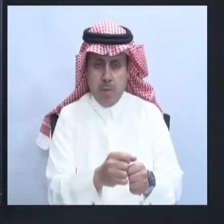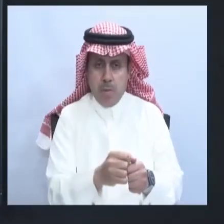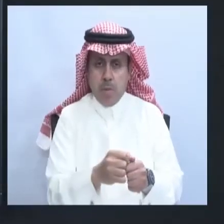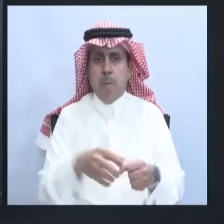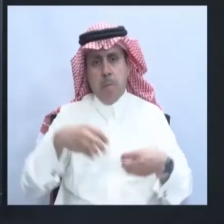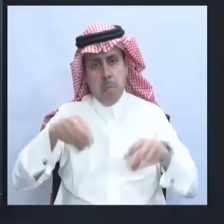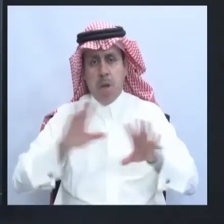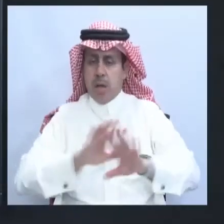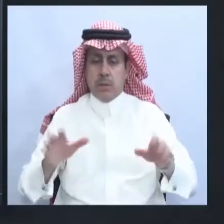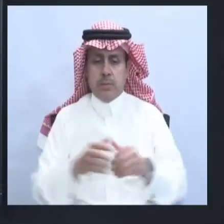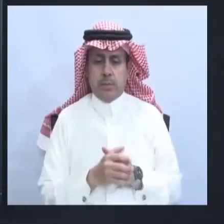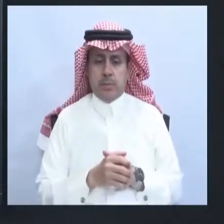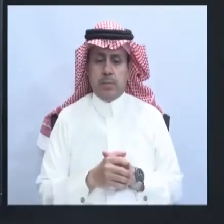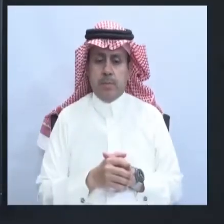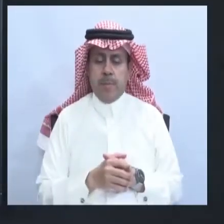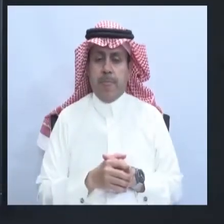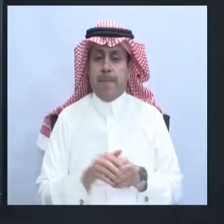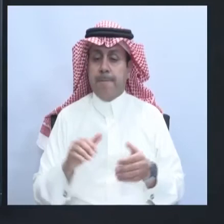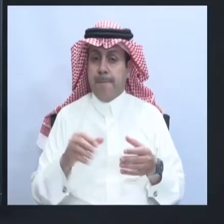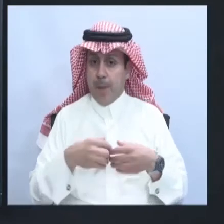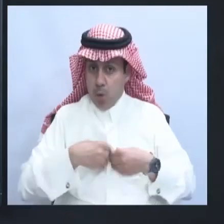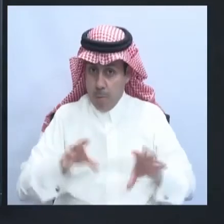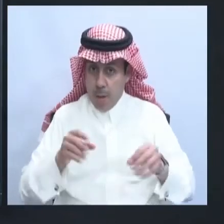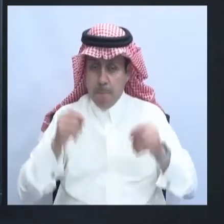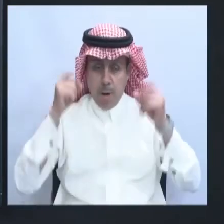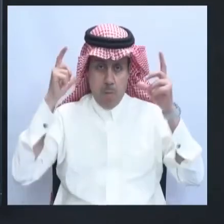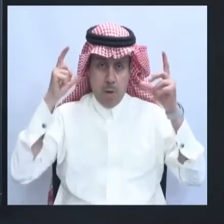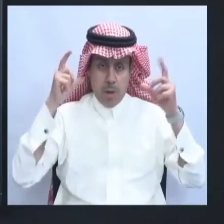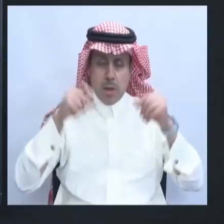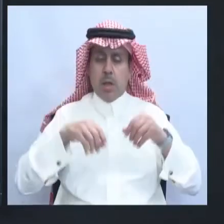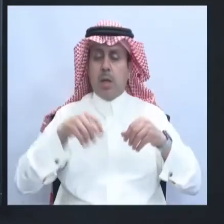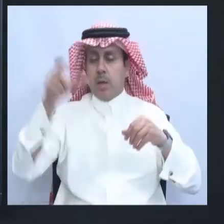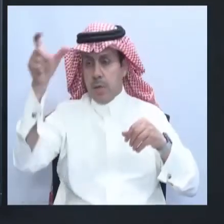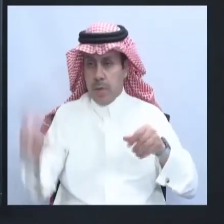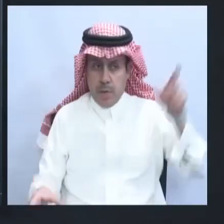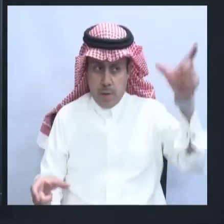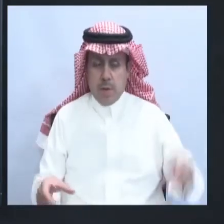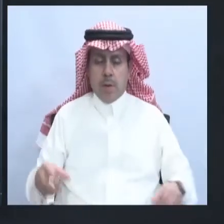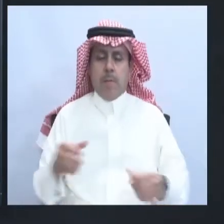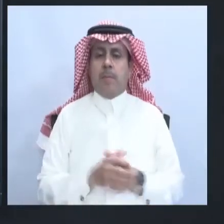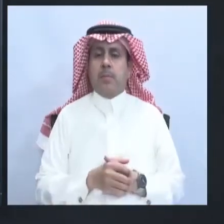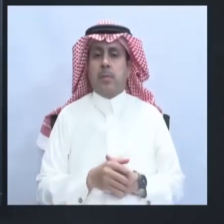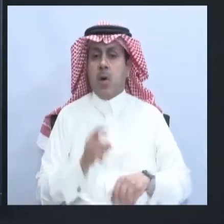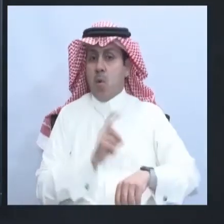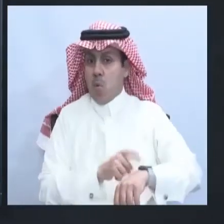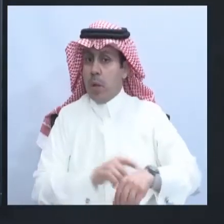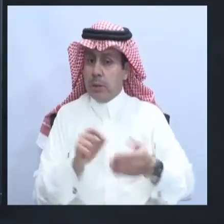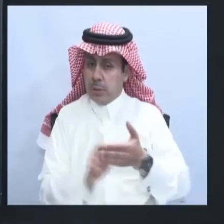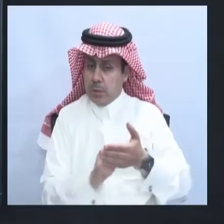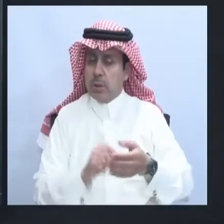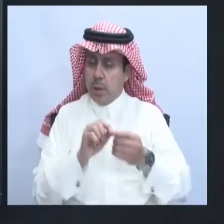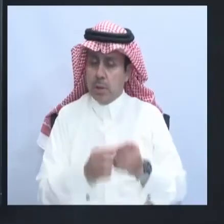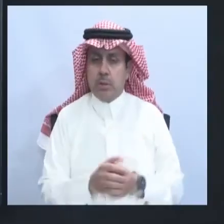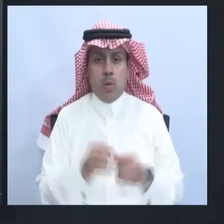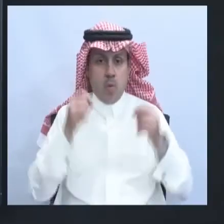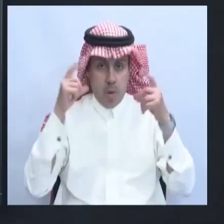بعده هو السادس ان يكون البيع معلوما عند البائع والمشتري وقت الع والعلم